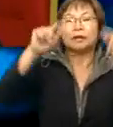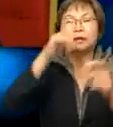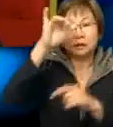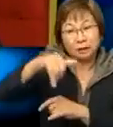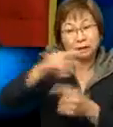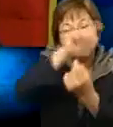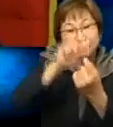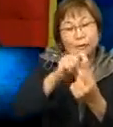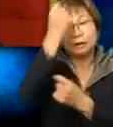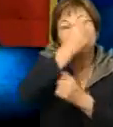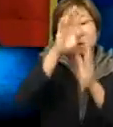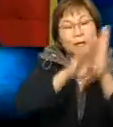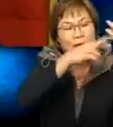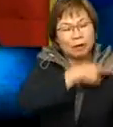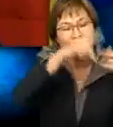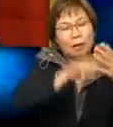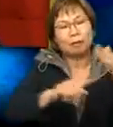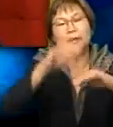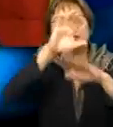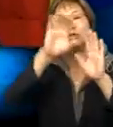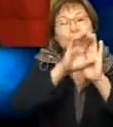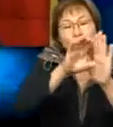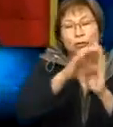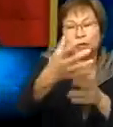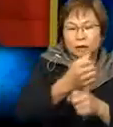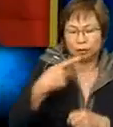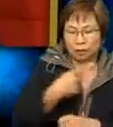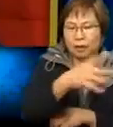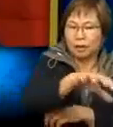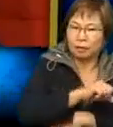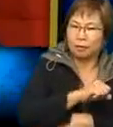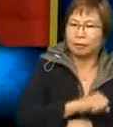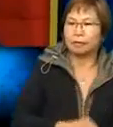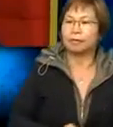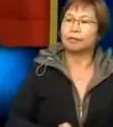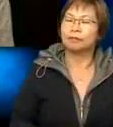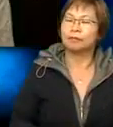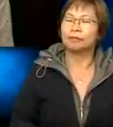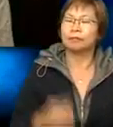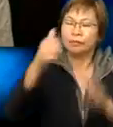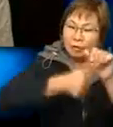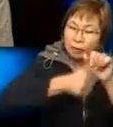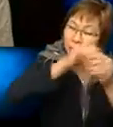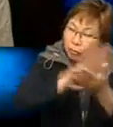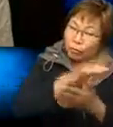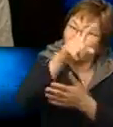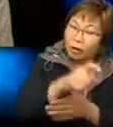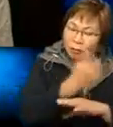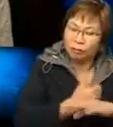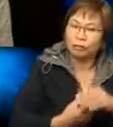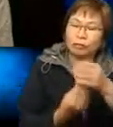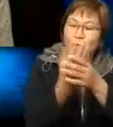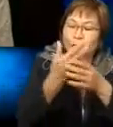tepat tu. Selain sikap tanggungjawab, apakah teladan lain yang dapat kita ambil? Vanessa? Setiap sekolah